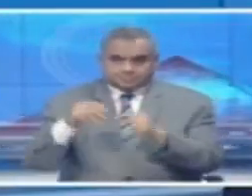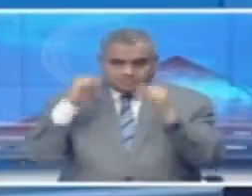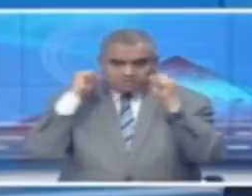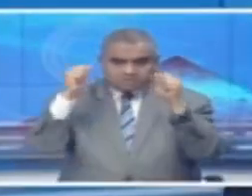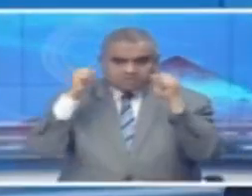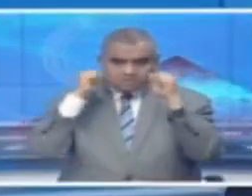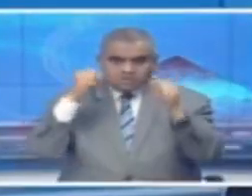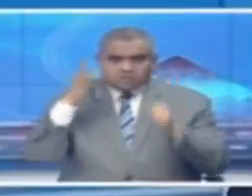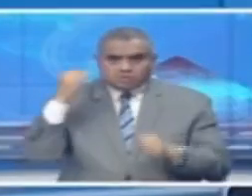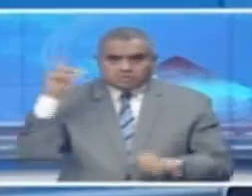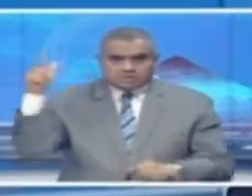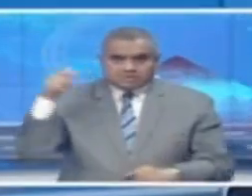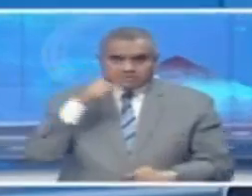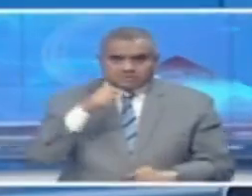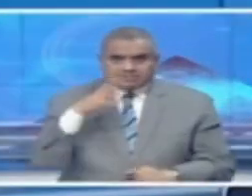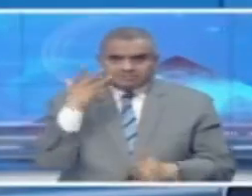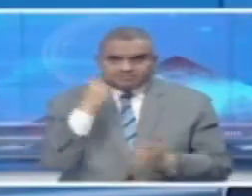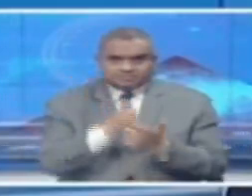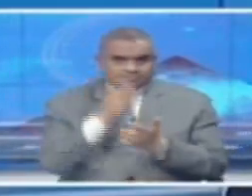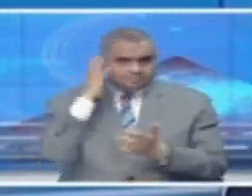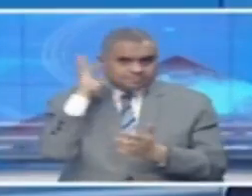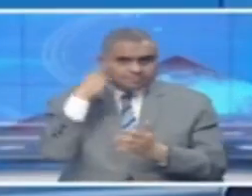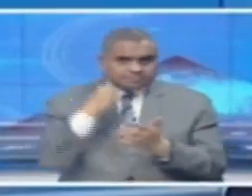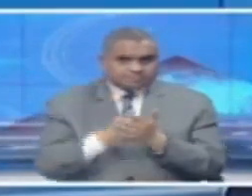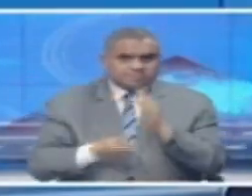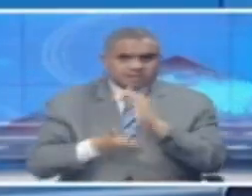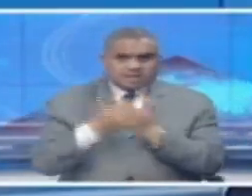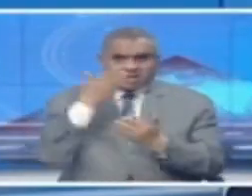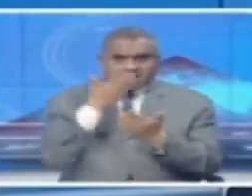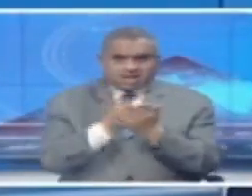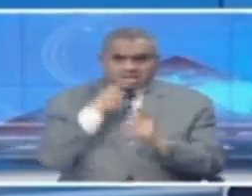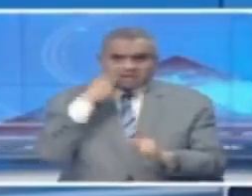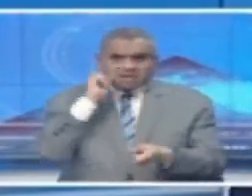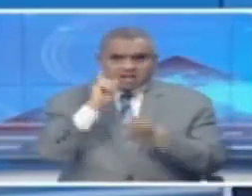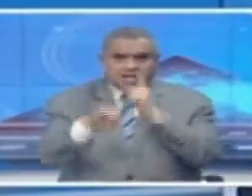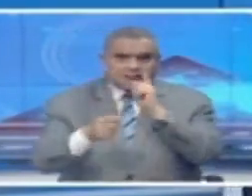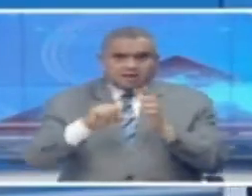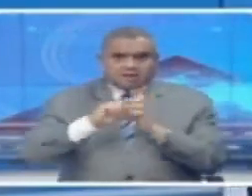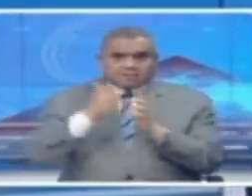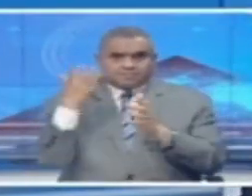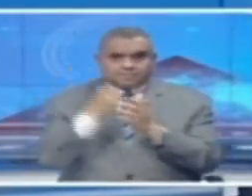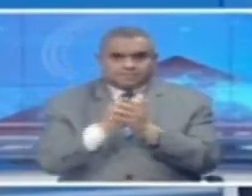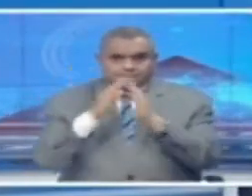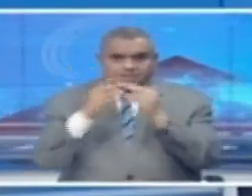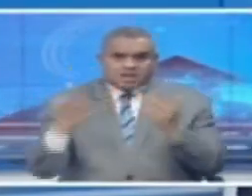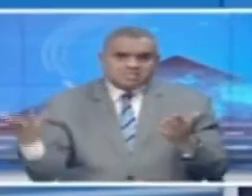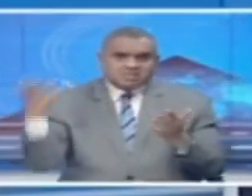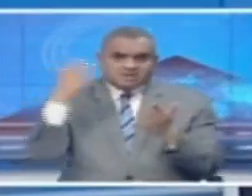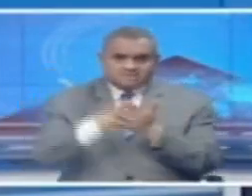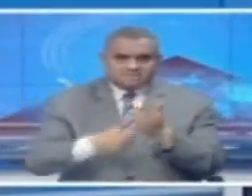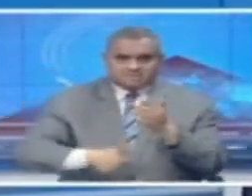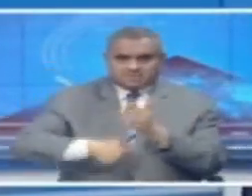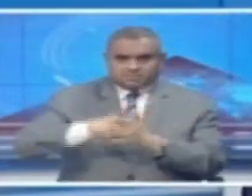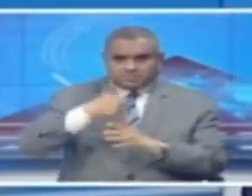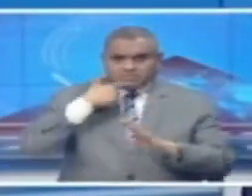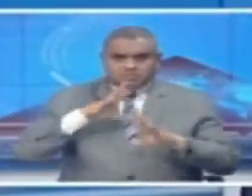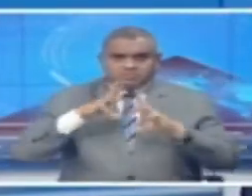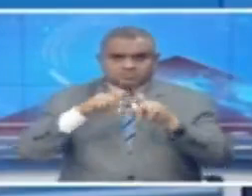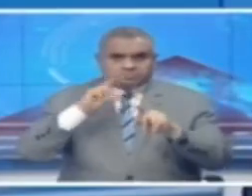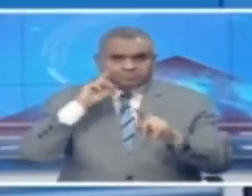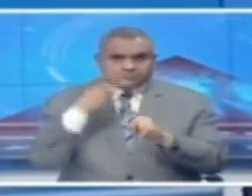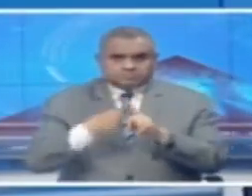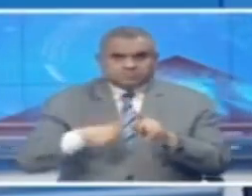وكانت ثورة 30 من يونيو بمثابة إشارة البدء لانطلاقة جديدة ذهبت بمصر إلى آفاق أرحب من